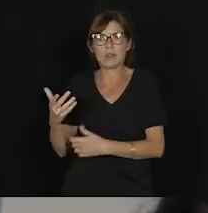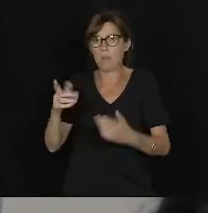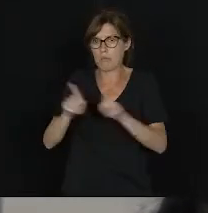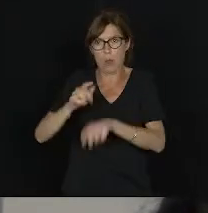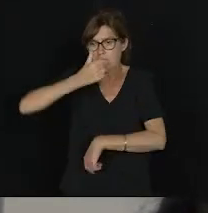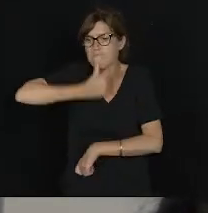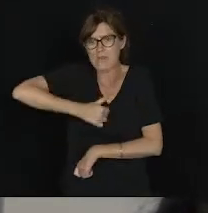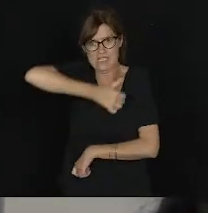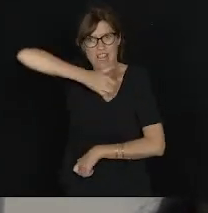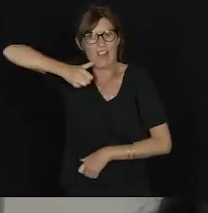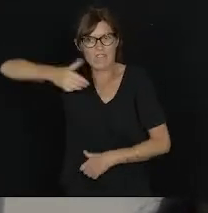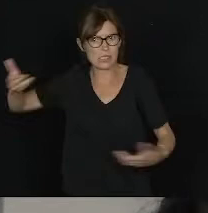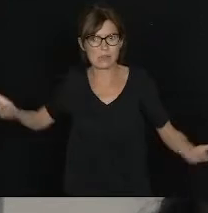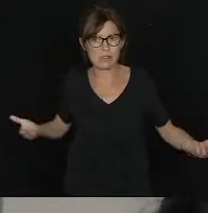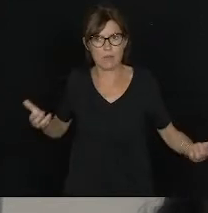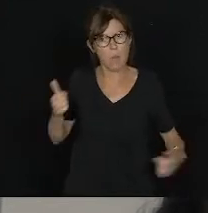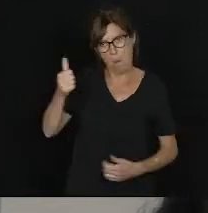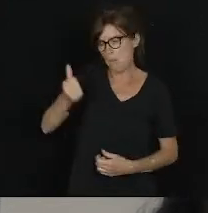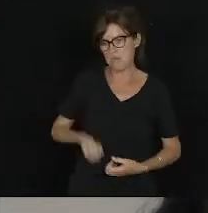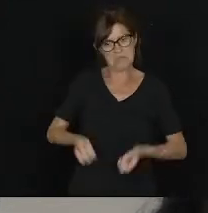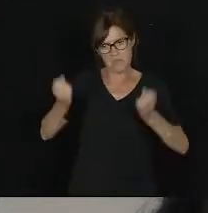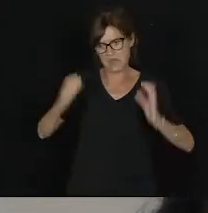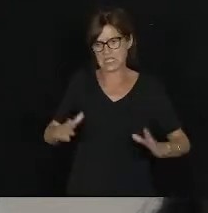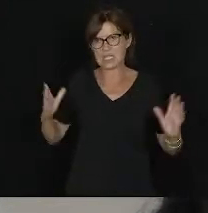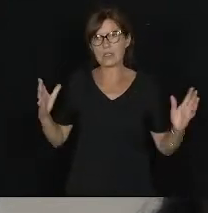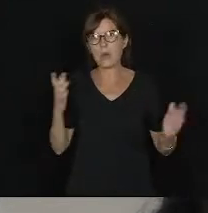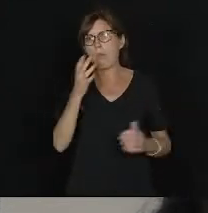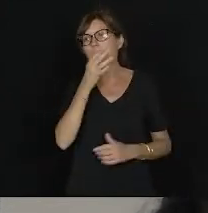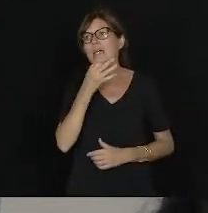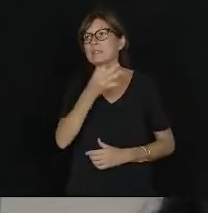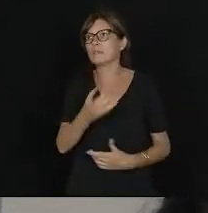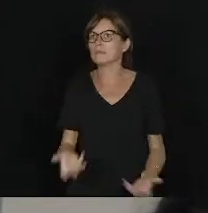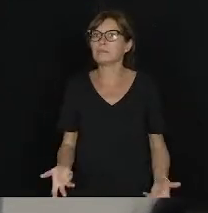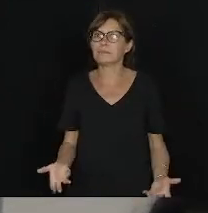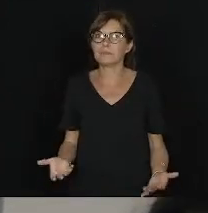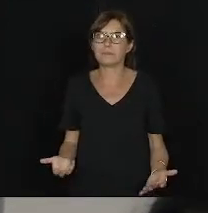qui se sont sacrifiés, qui ont choisi, je ne vous dirai pas tout à fait...